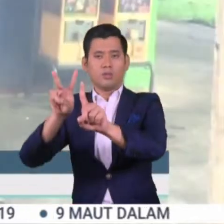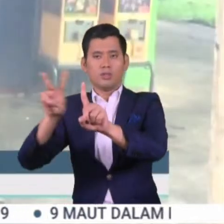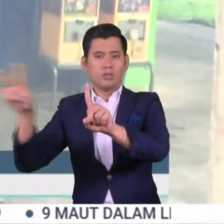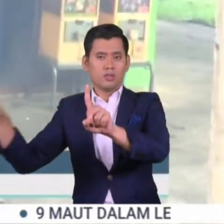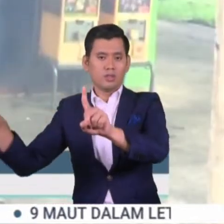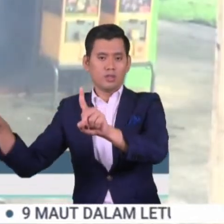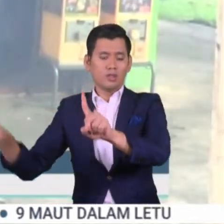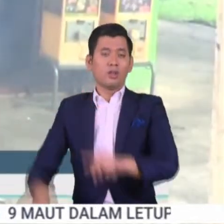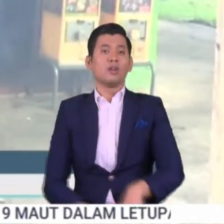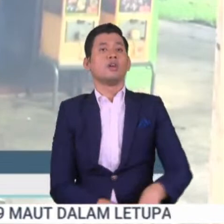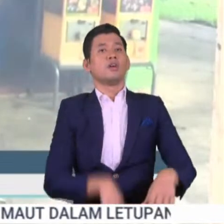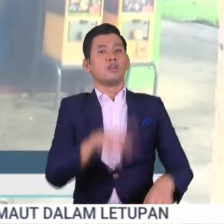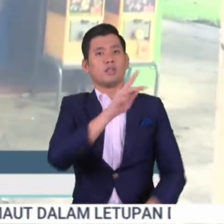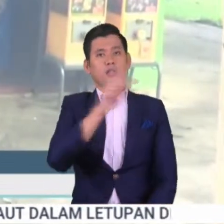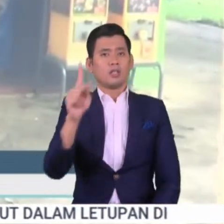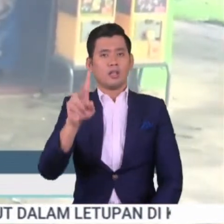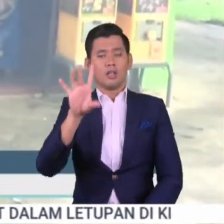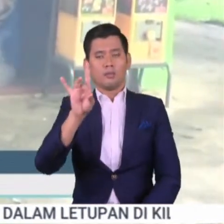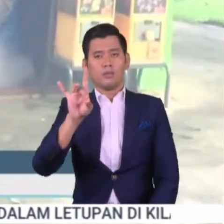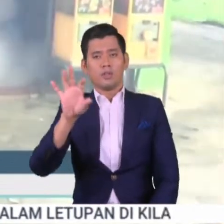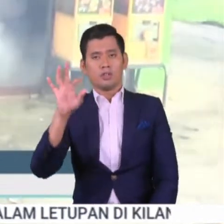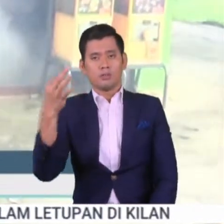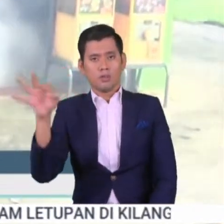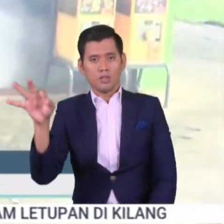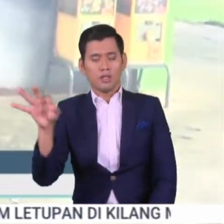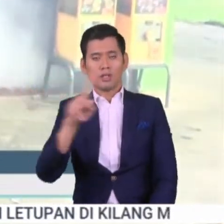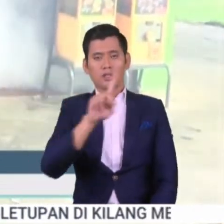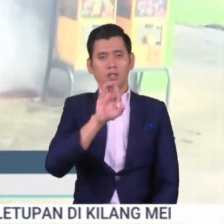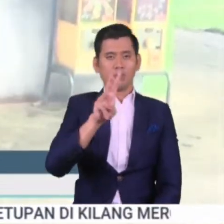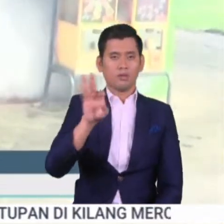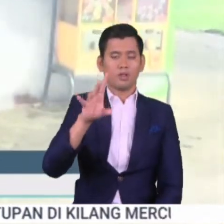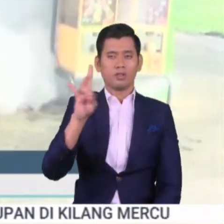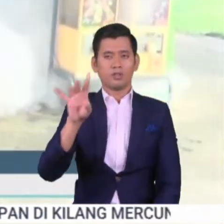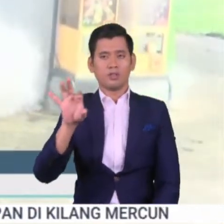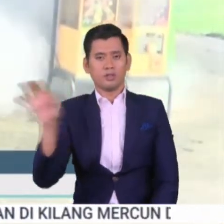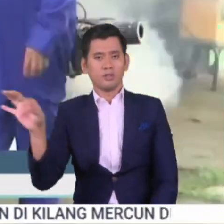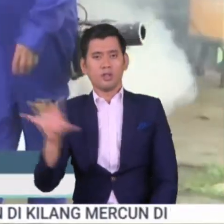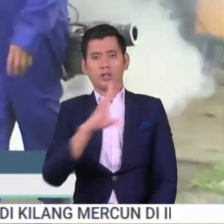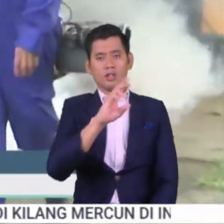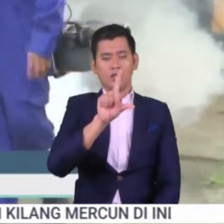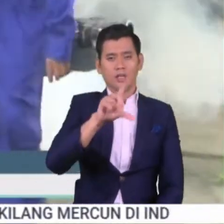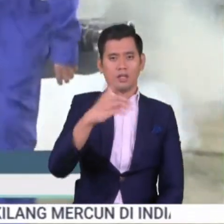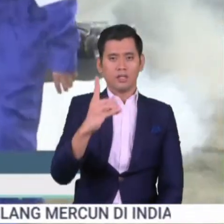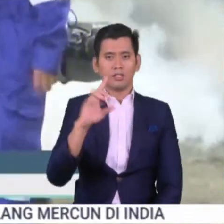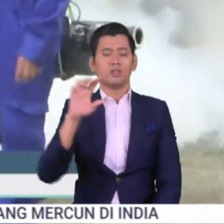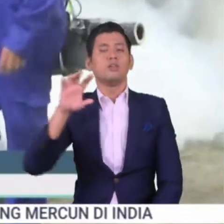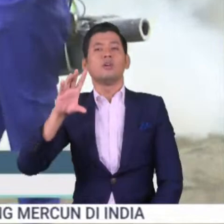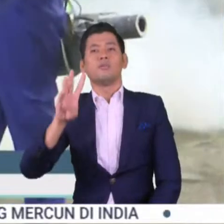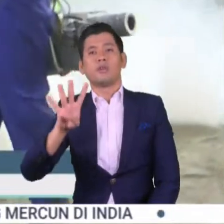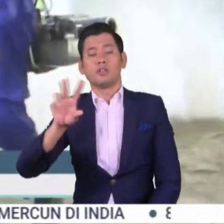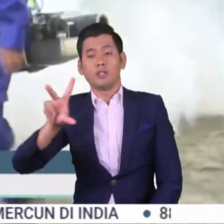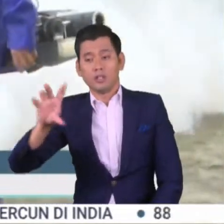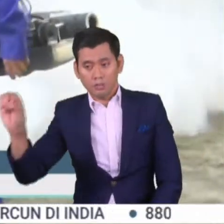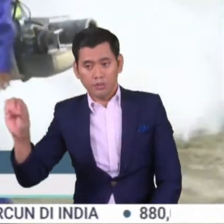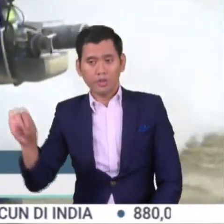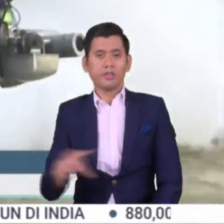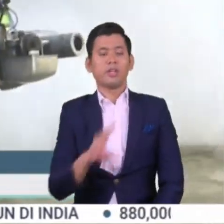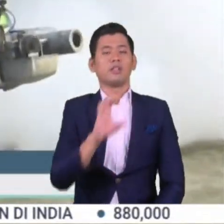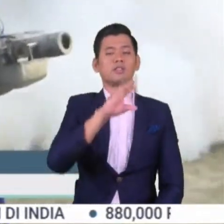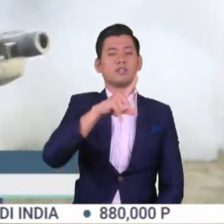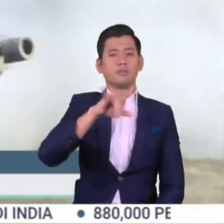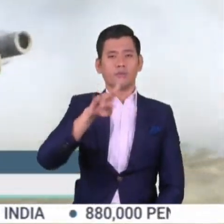kes, Kota Kinabalu 816, Tawau 797, Lahadatu 430 dan